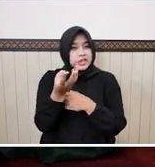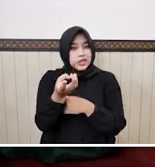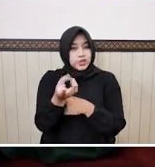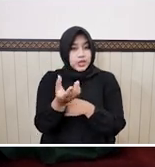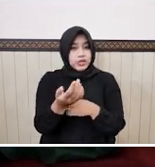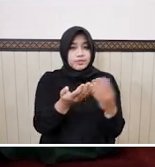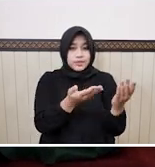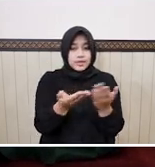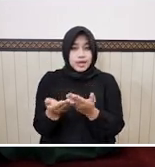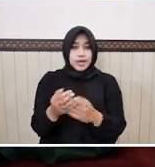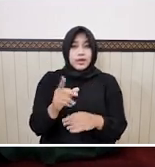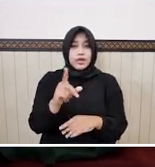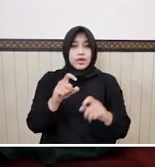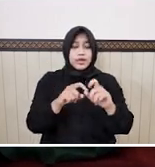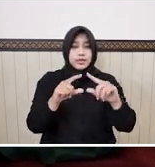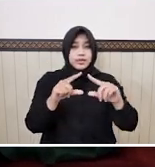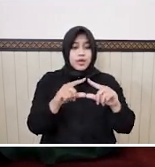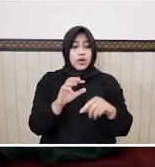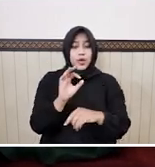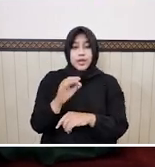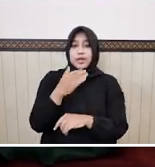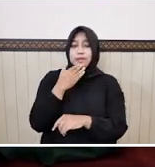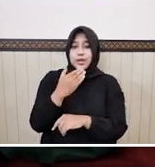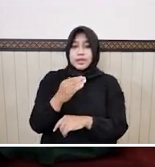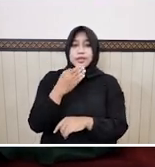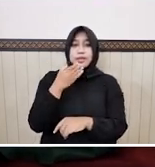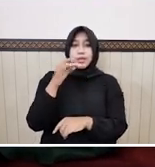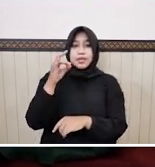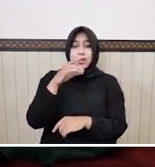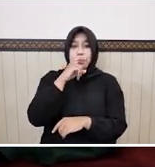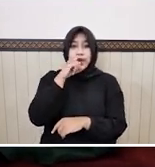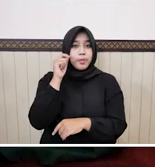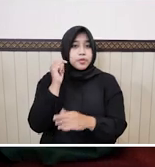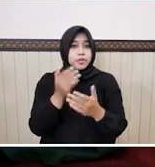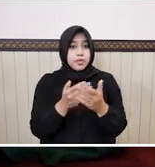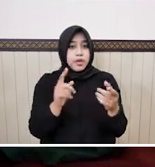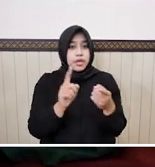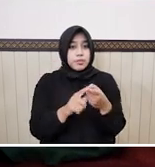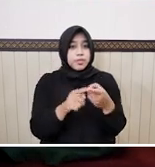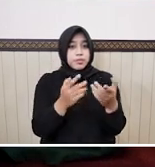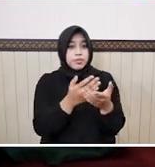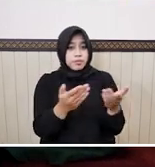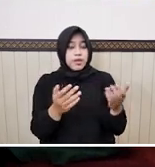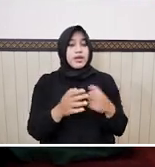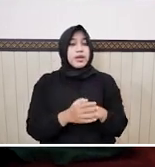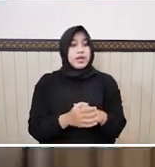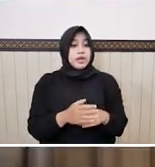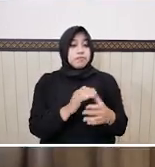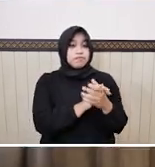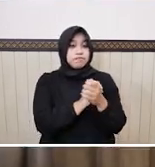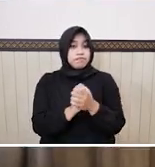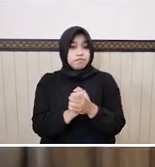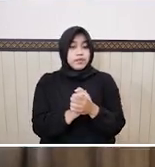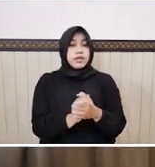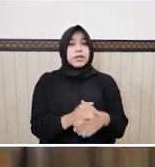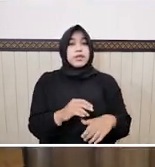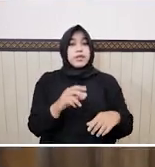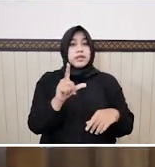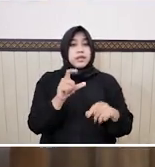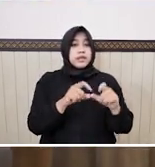silahkan mbak Lisa Terima kasih Selamat siang Bapak dan info dan kawan-kawan semua perkenalkan saya Regita dari Rifka Annisa